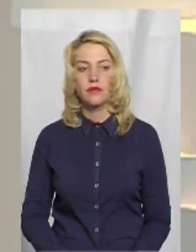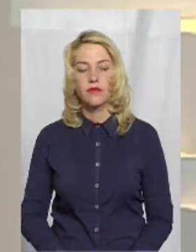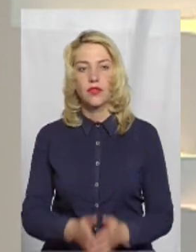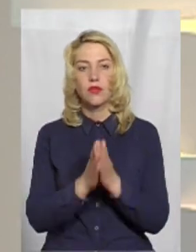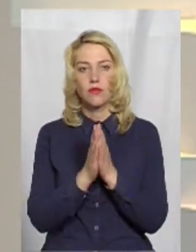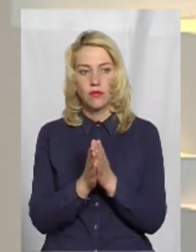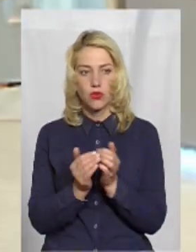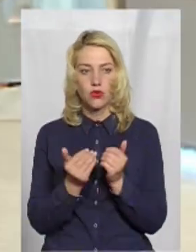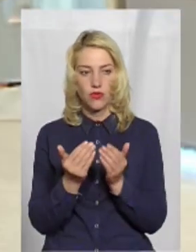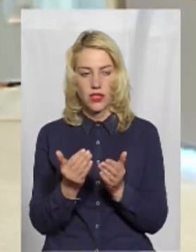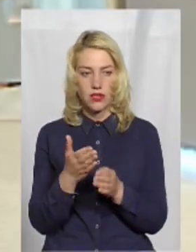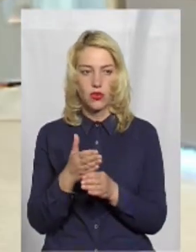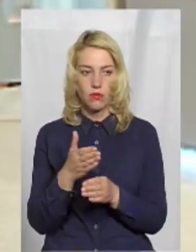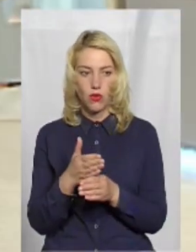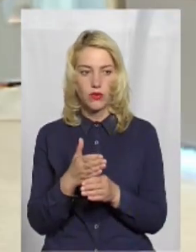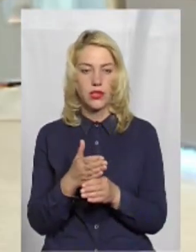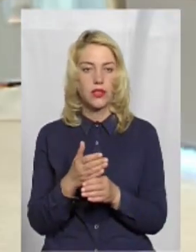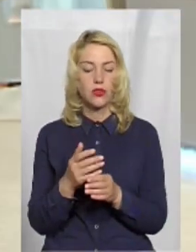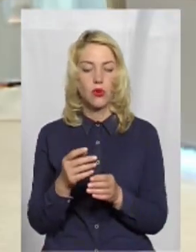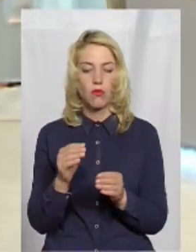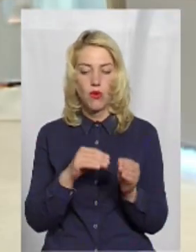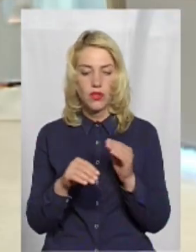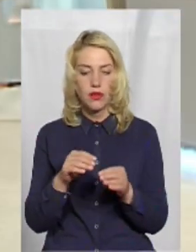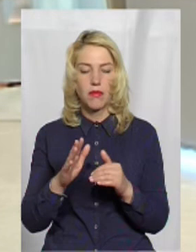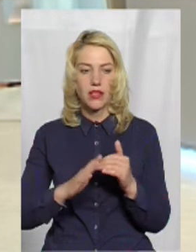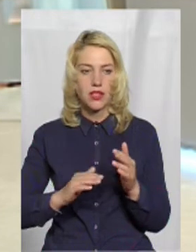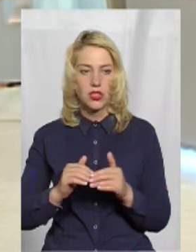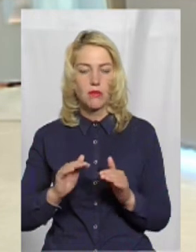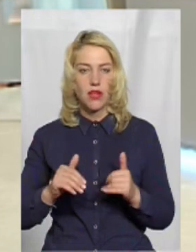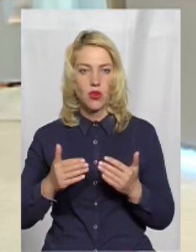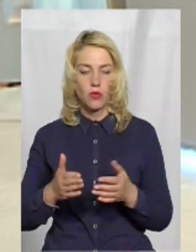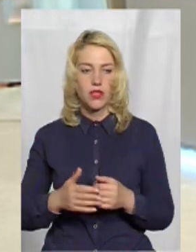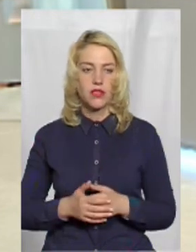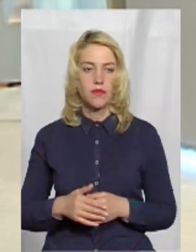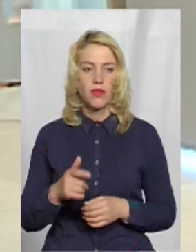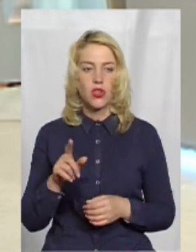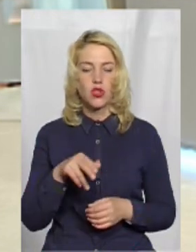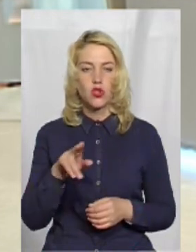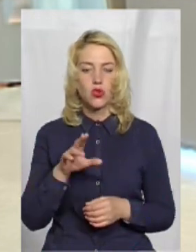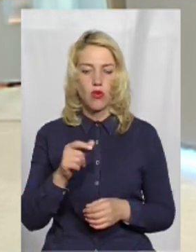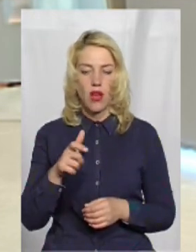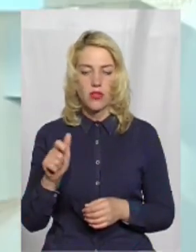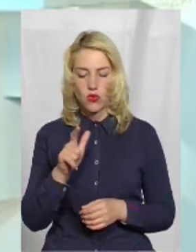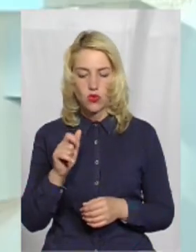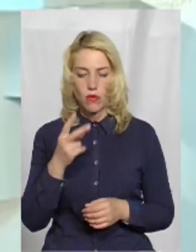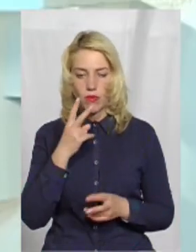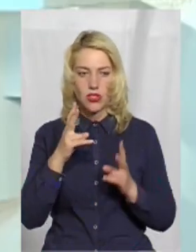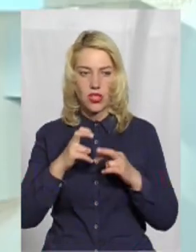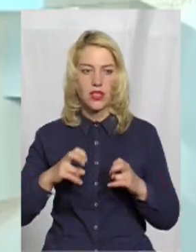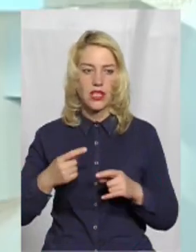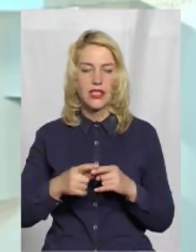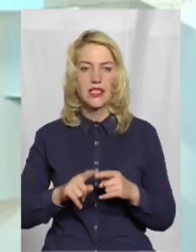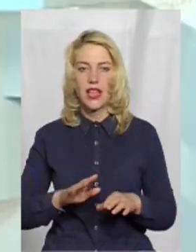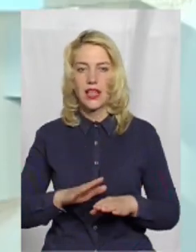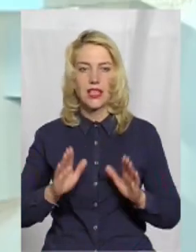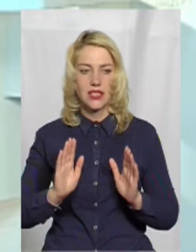Прошу вас, панове, доповнити от практичними рекомендаціями. Відносно теми біогазу, те, що ми побачили зараз в аналізі, це не